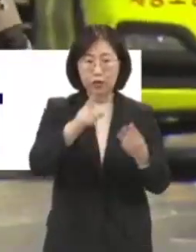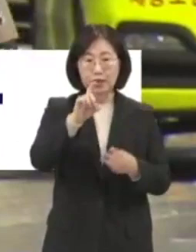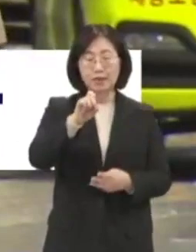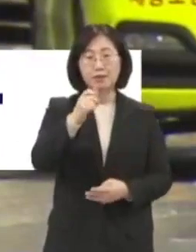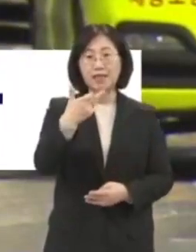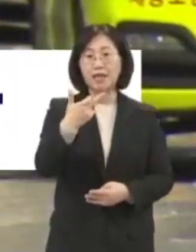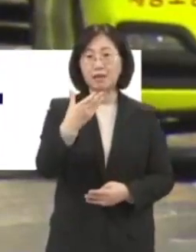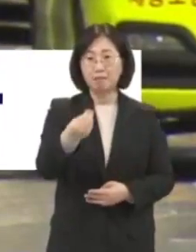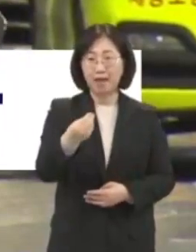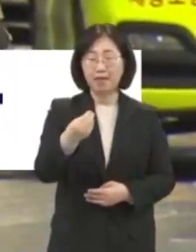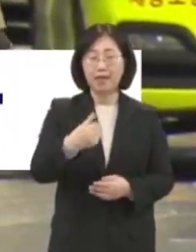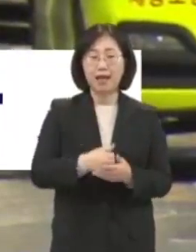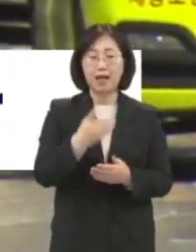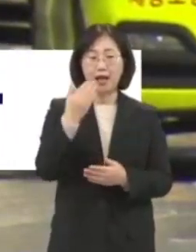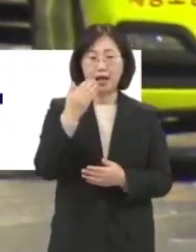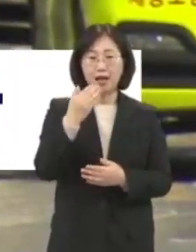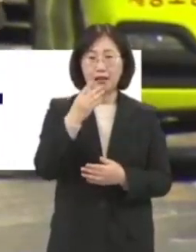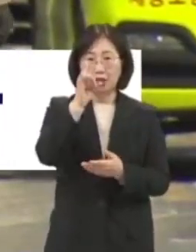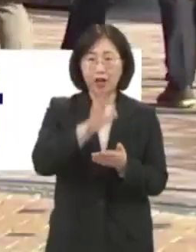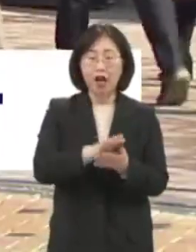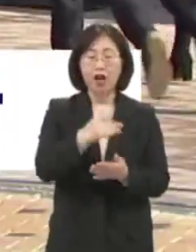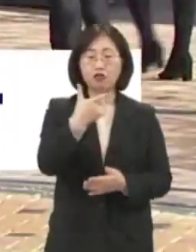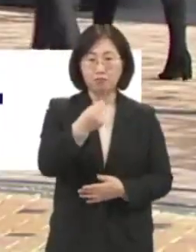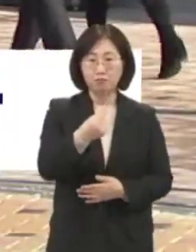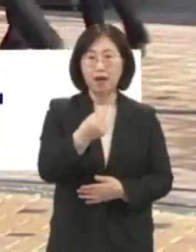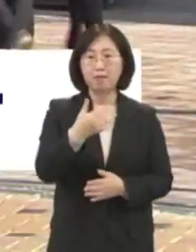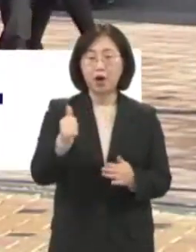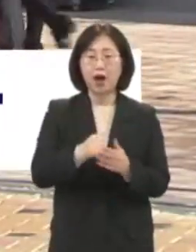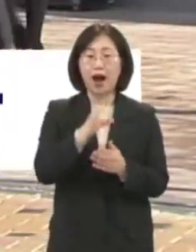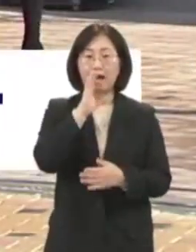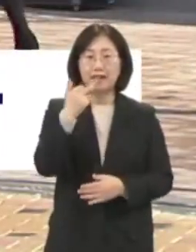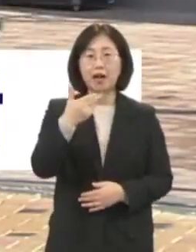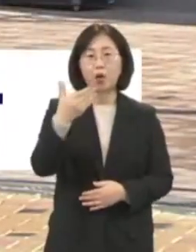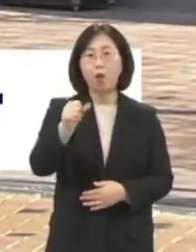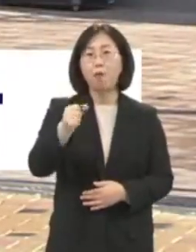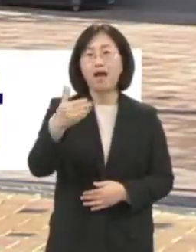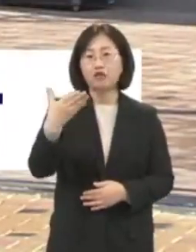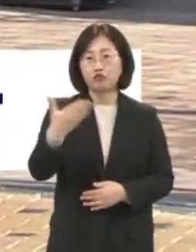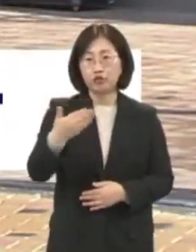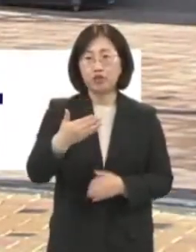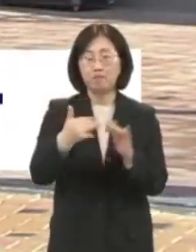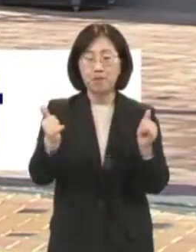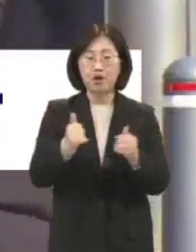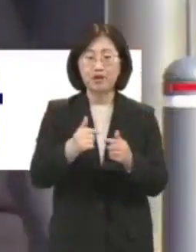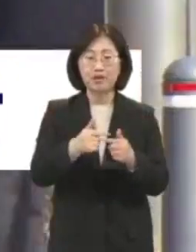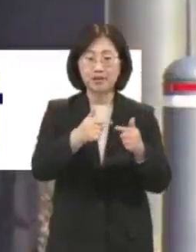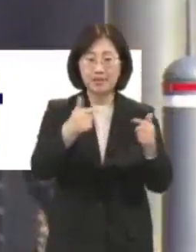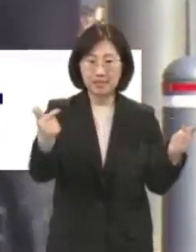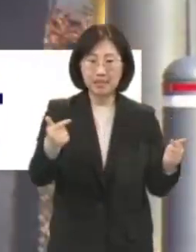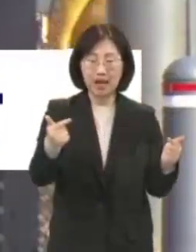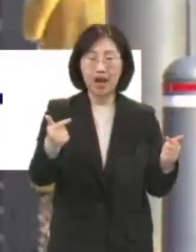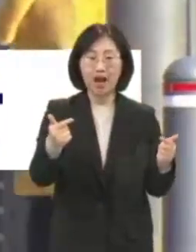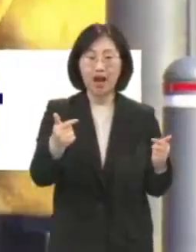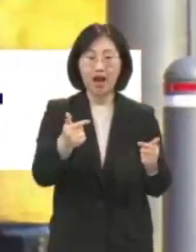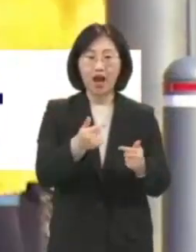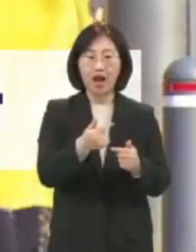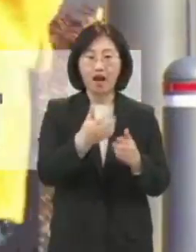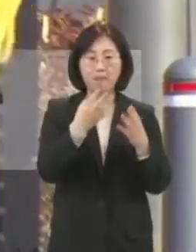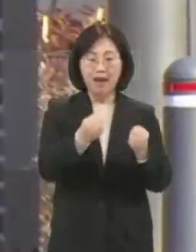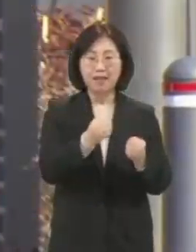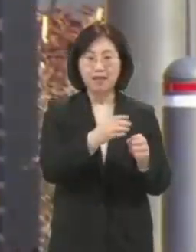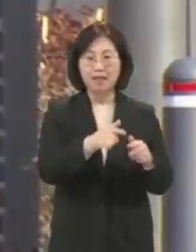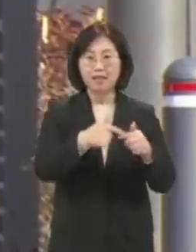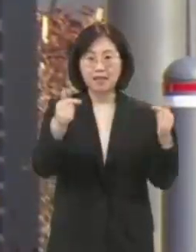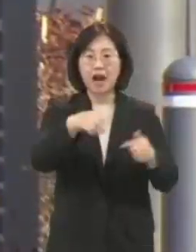8,000여명 천안 6 3,000여명 아산 5만 9천여명이 증가하며 지방도시 인구 증가 상위 다섯 곳 가운데